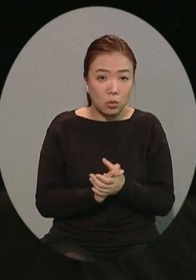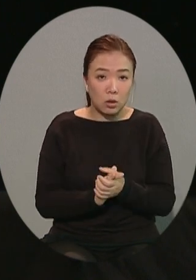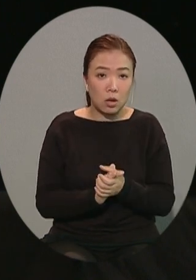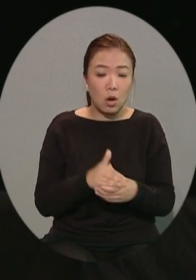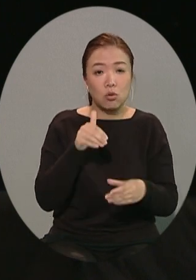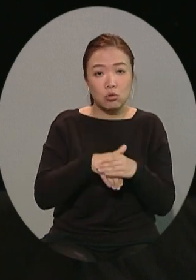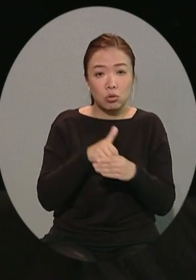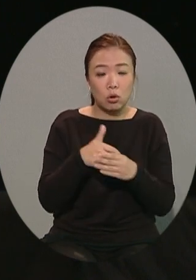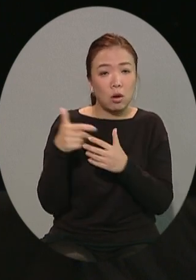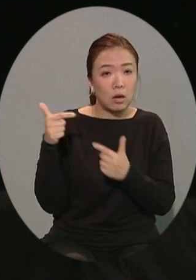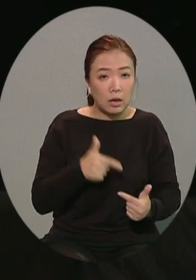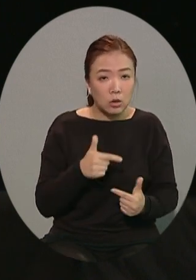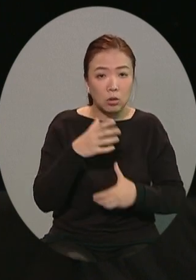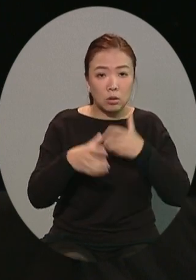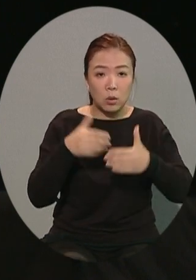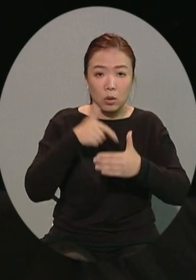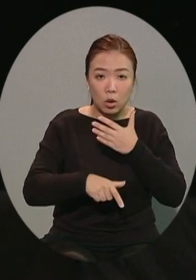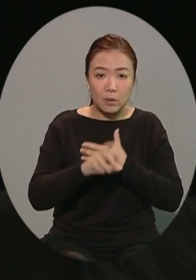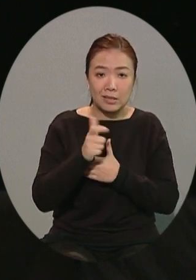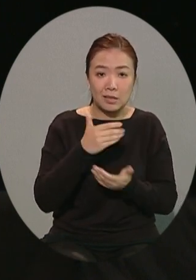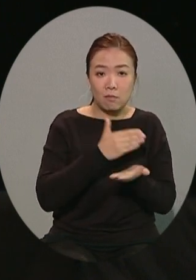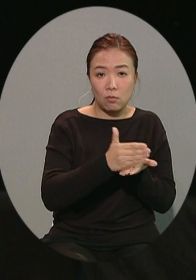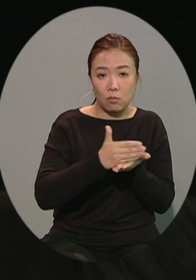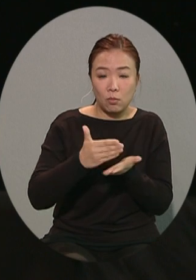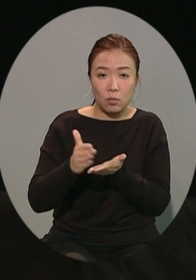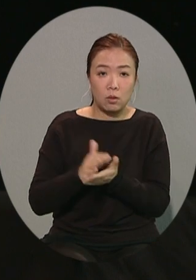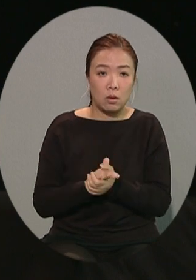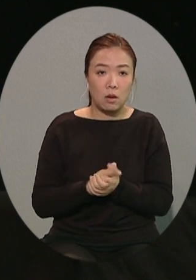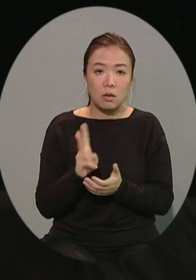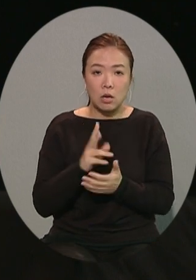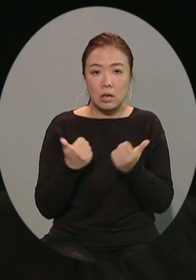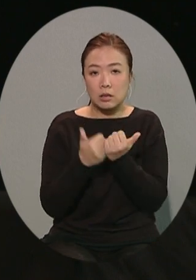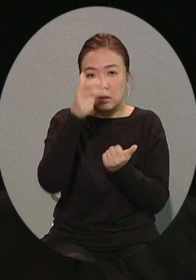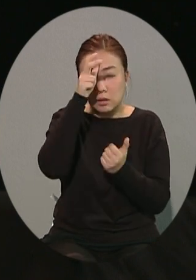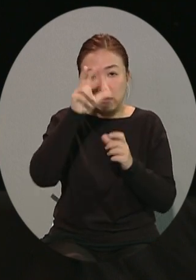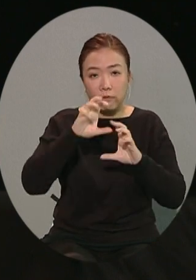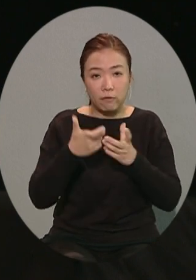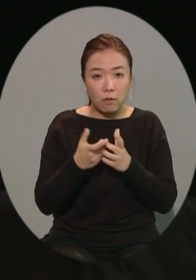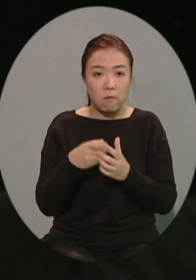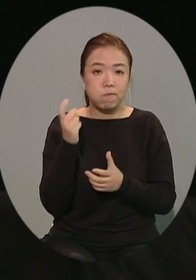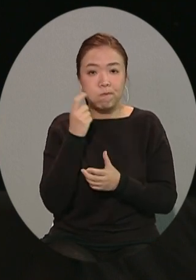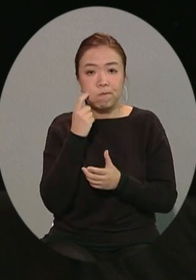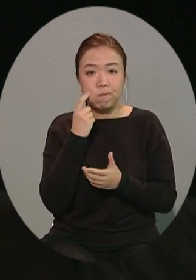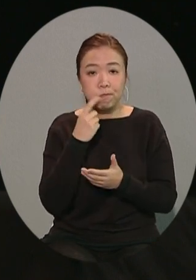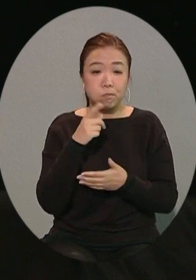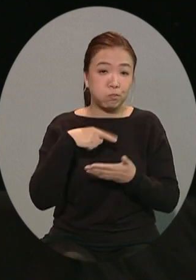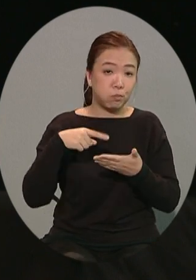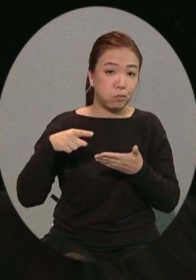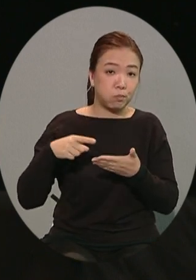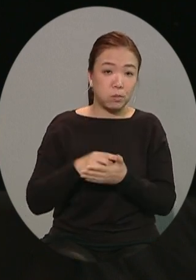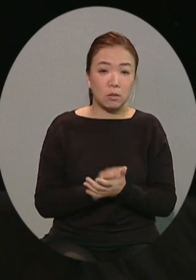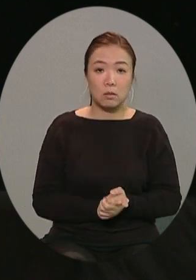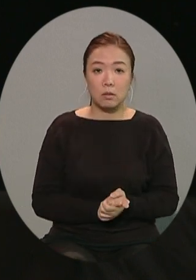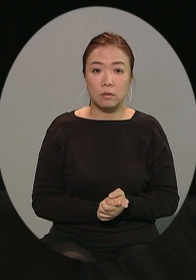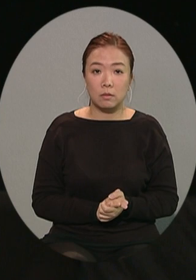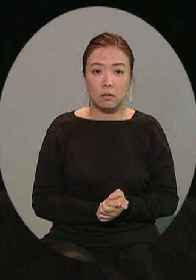續，議會入面一啲撥款都會係建制派入面去好輕易就推過，就會有一啲